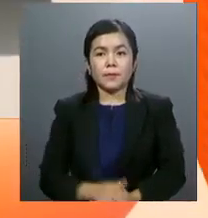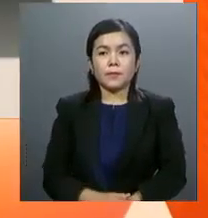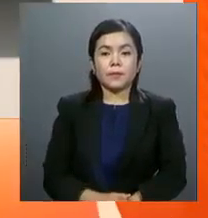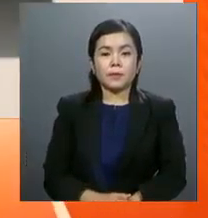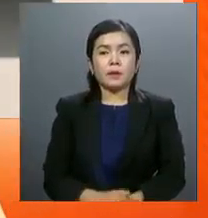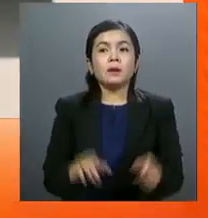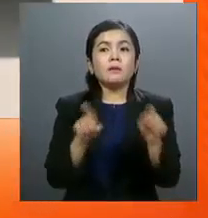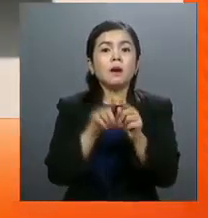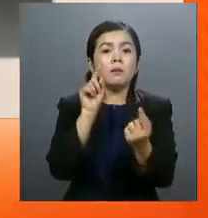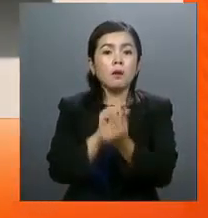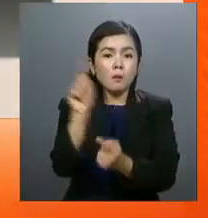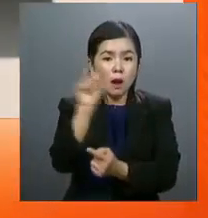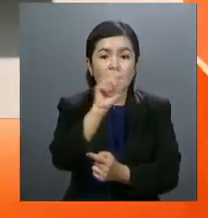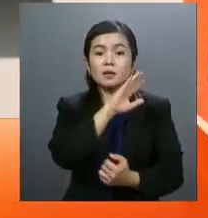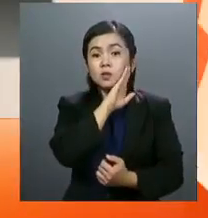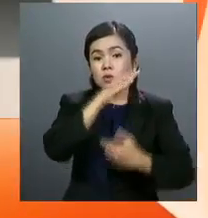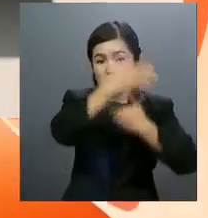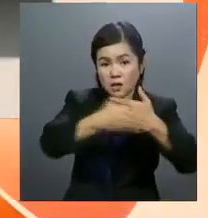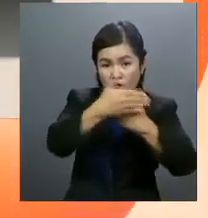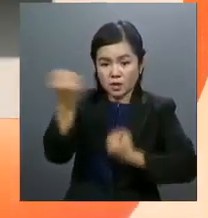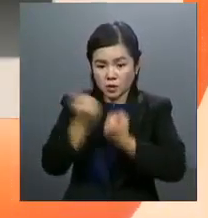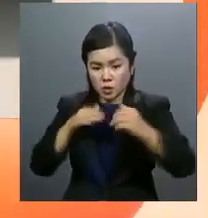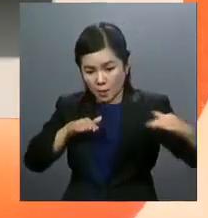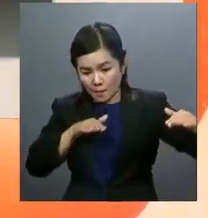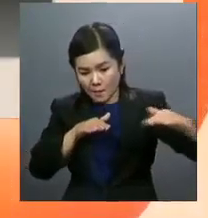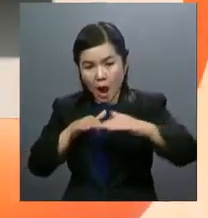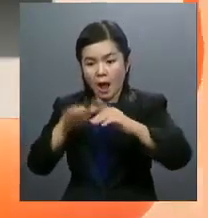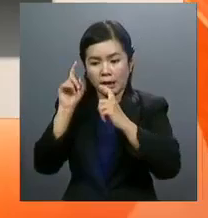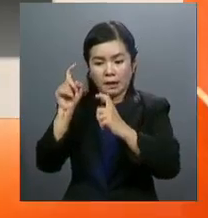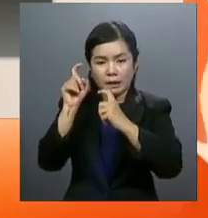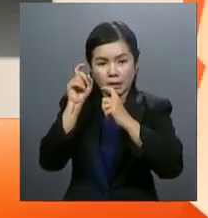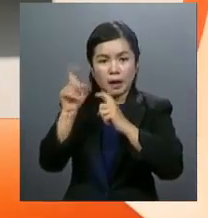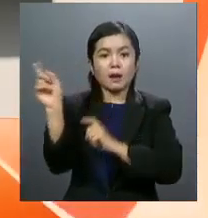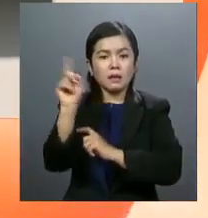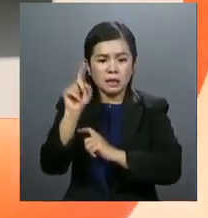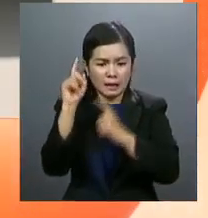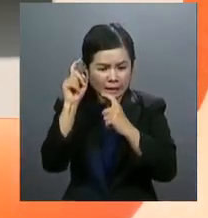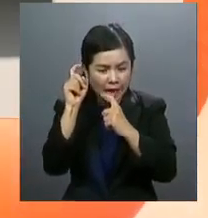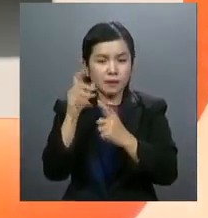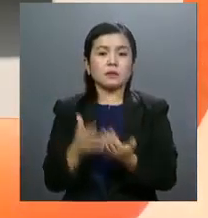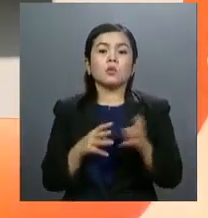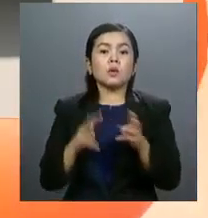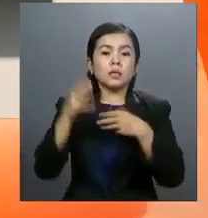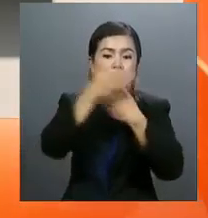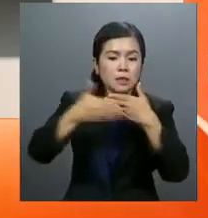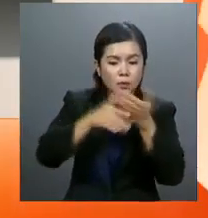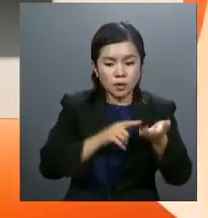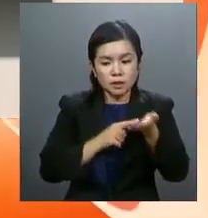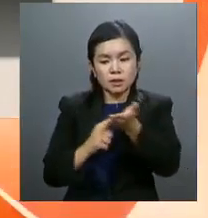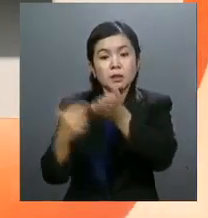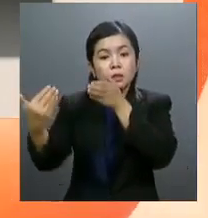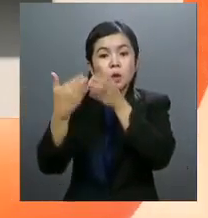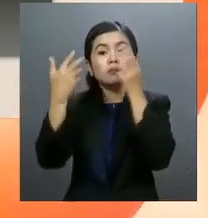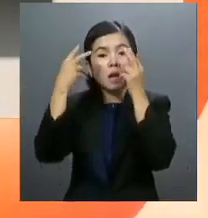โดยพบว่าหากจุดตัดทางรถไฟบริเวณใดมีความเสี่ยงสูงทางการรถไฟจะเสนอให้พลเอกประยุทธ์จันทร์โอชาน